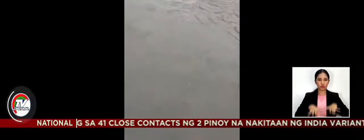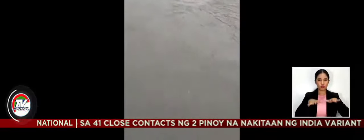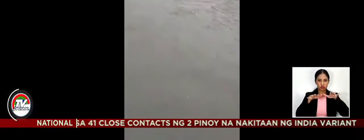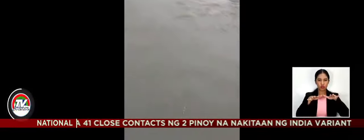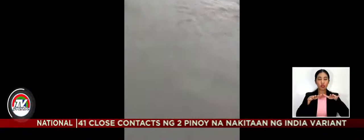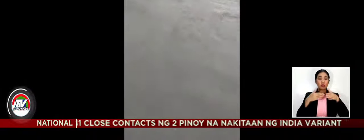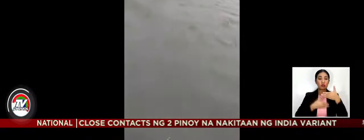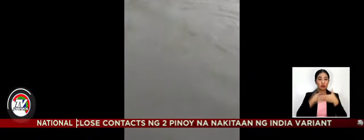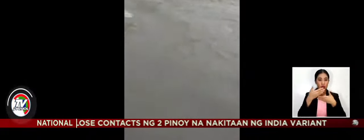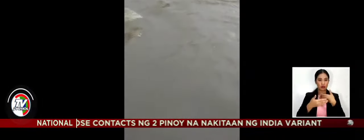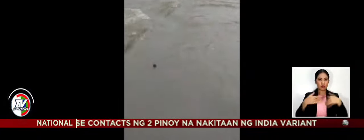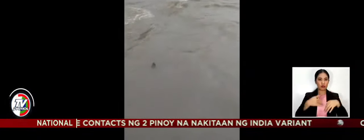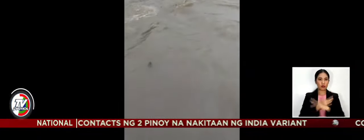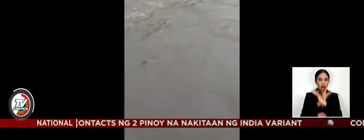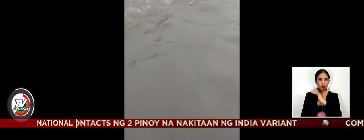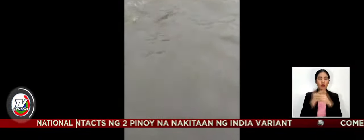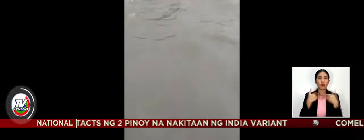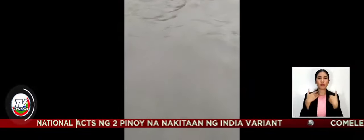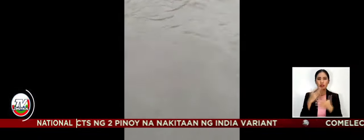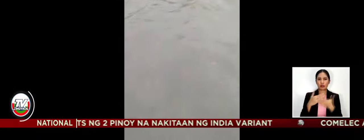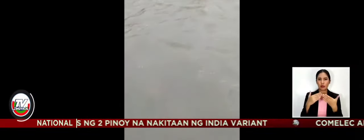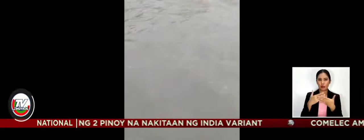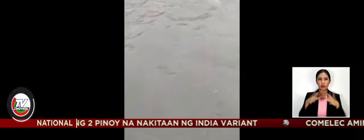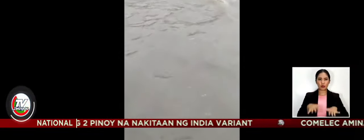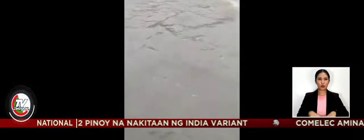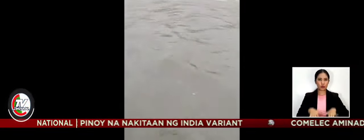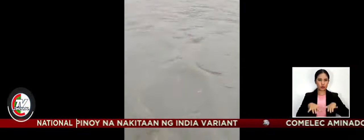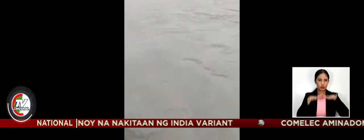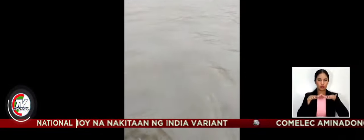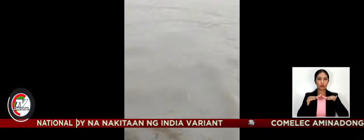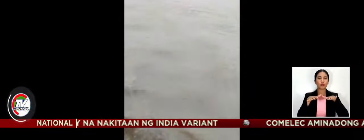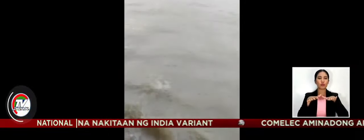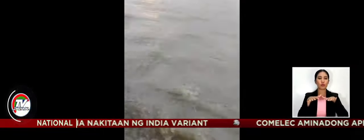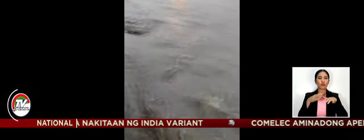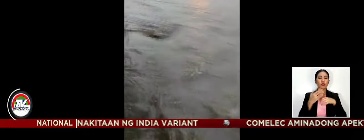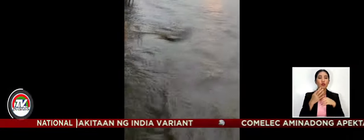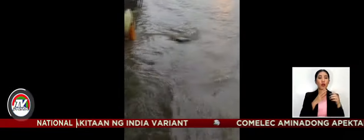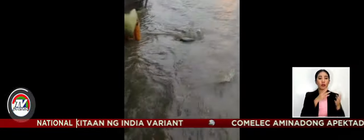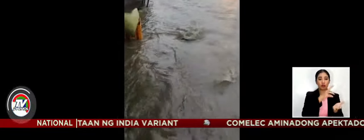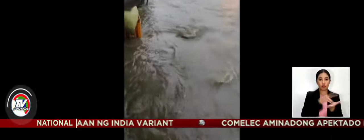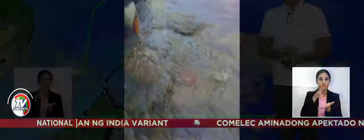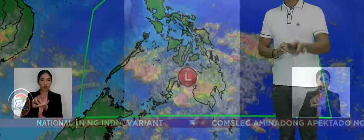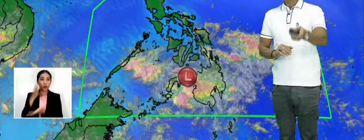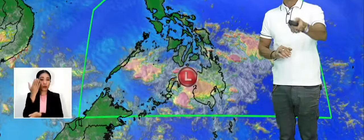binahari ng ilang bahagi ng Toril District at Tugbok District dahil sa pangulan kaninang umaga